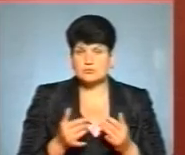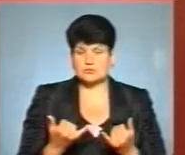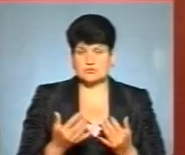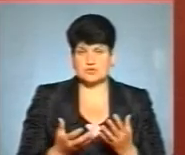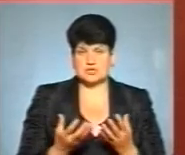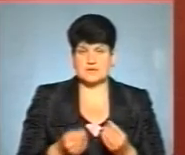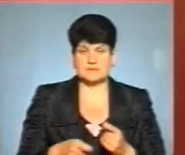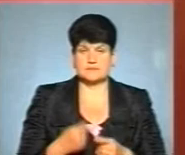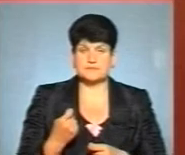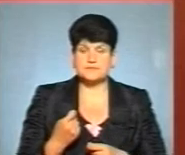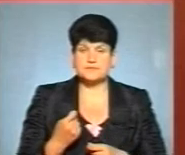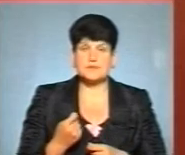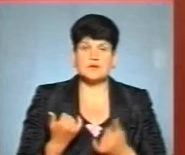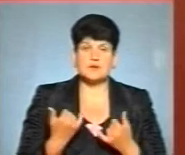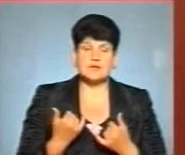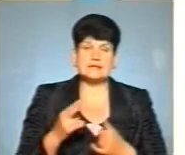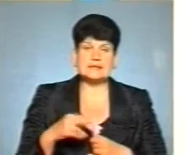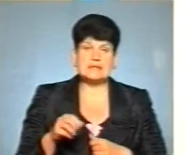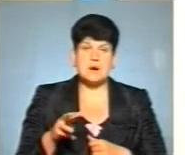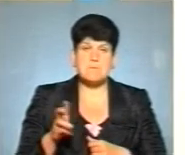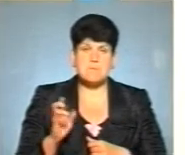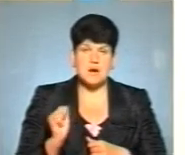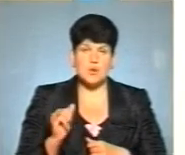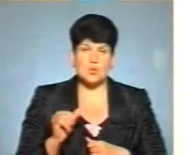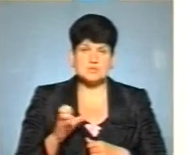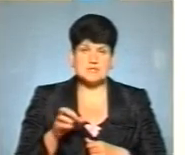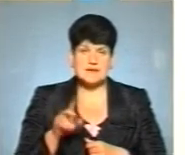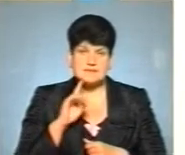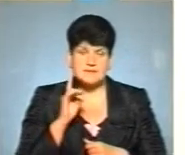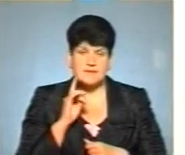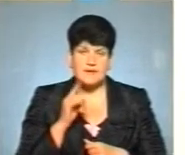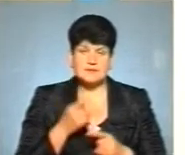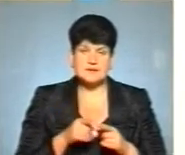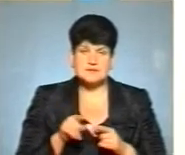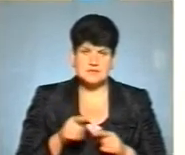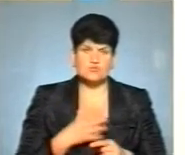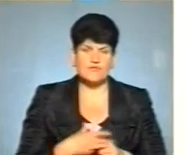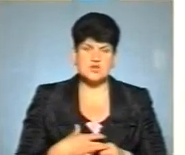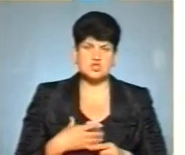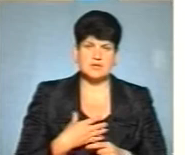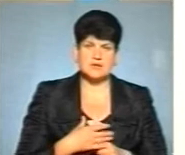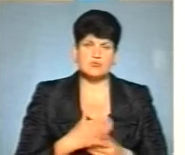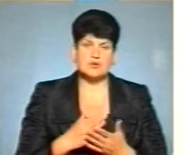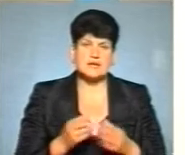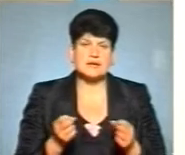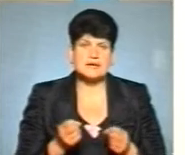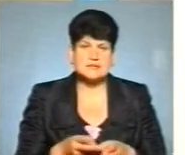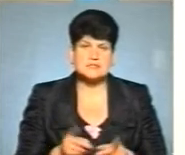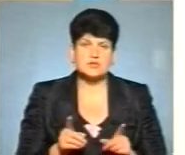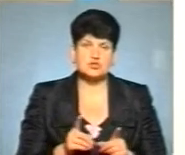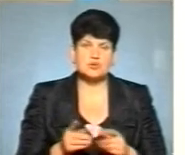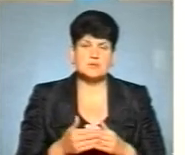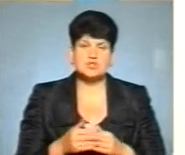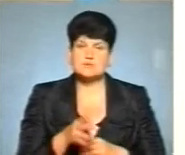день. Стосовно дамби в Усті Зеленому, саме відновлення цієї дамби є дуже важливим, оскільки є ризик, що